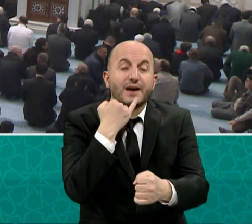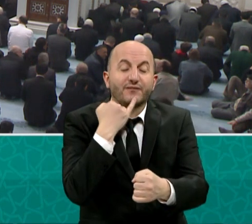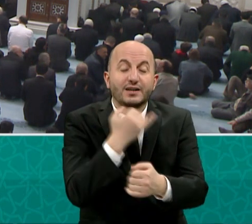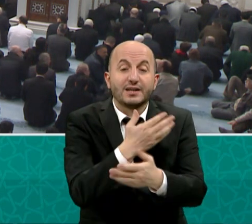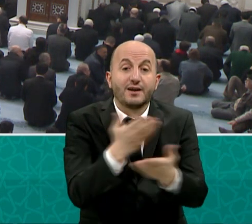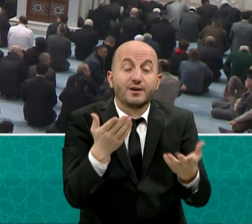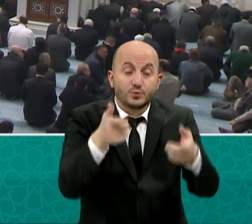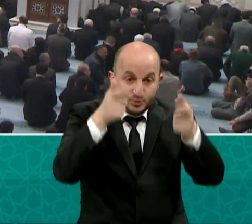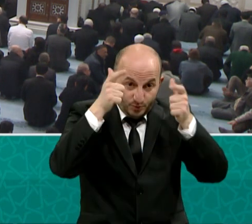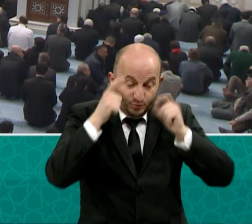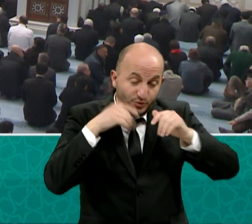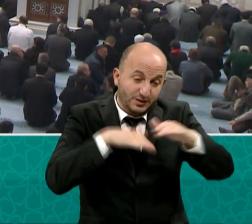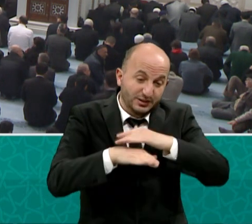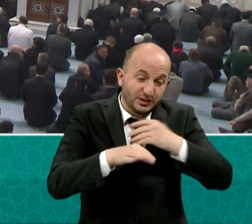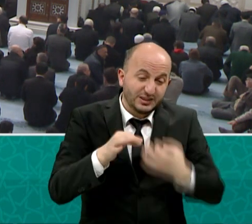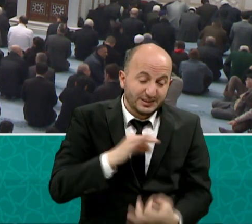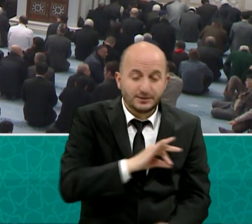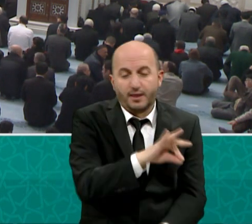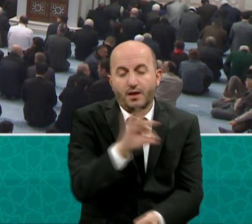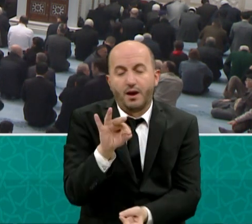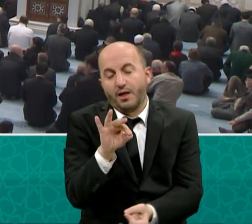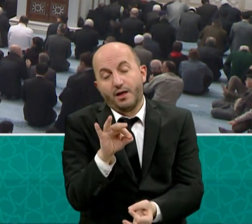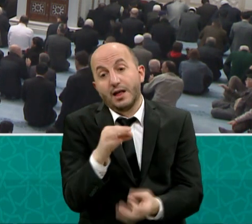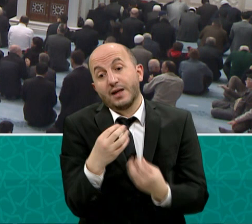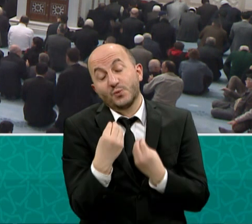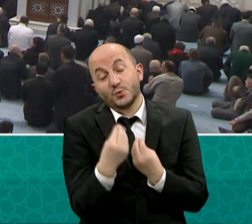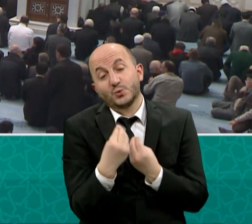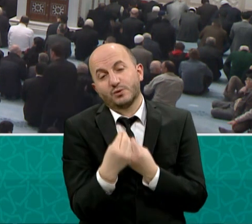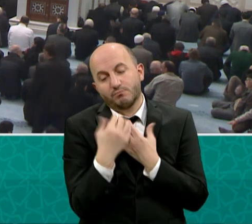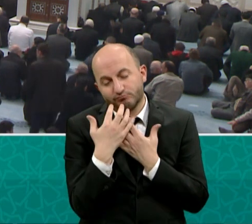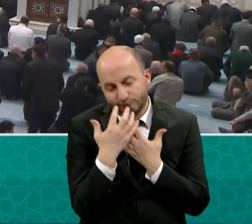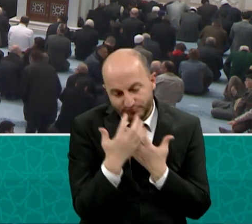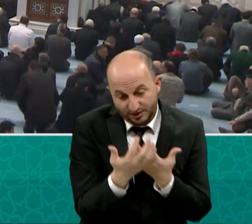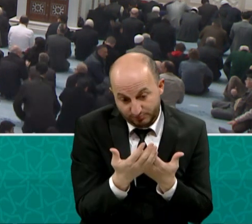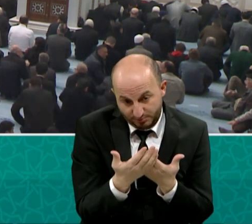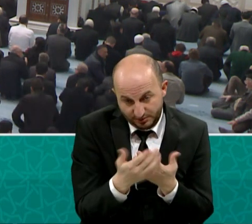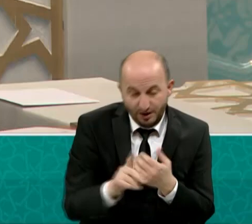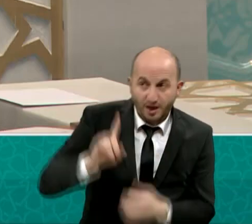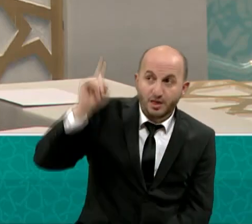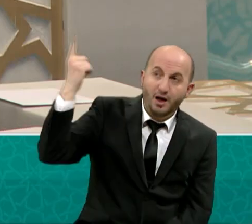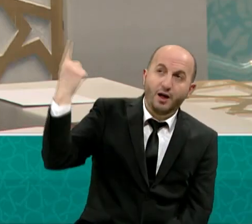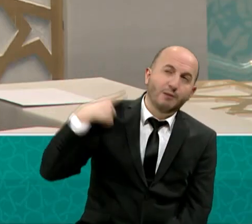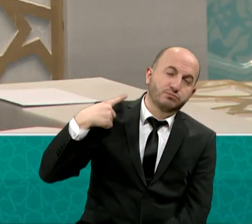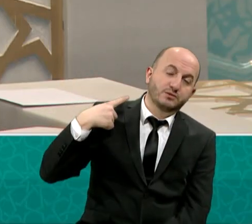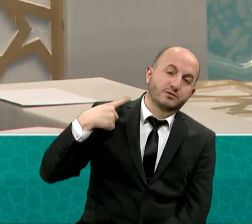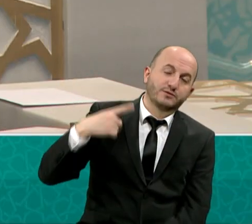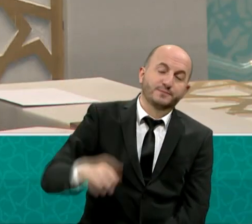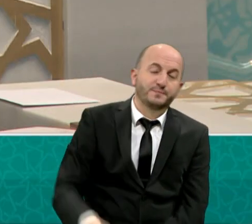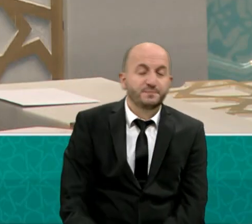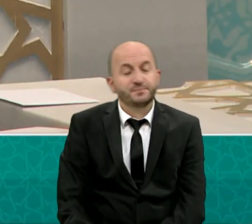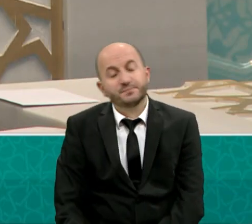ve sorumluluğumuz altındaki insanlara ihsanla muamele etmemizi bize istiyor.